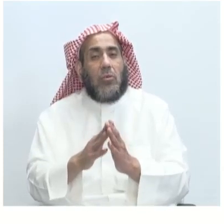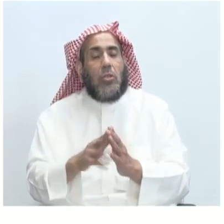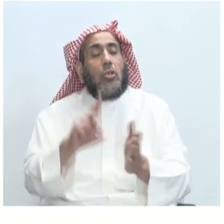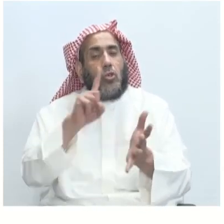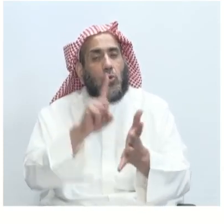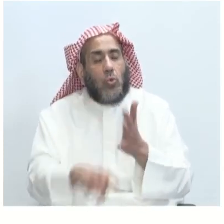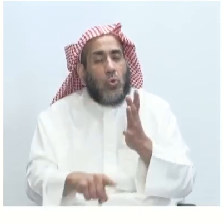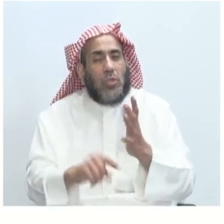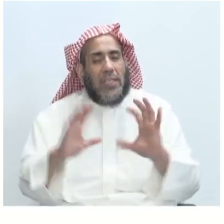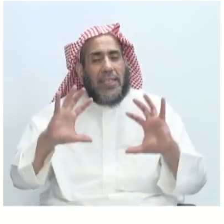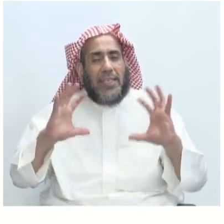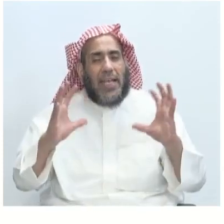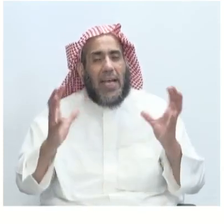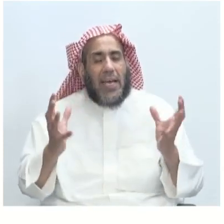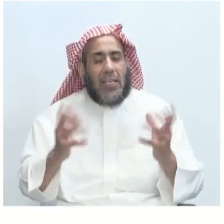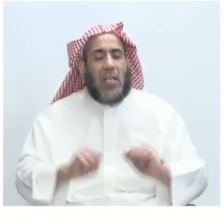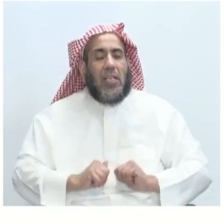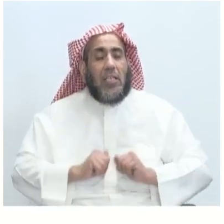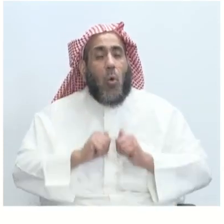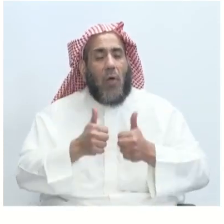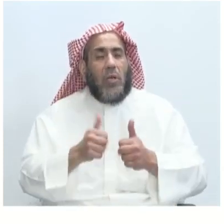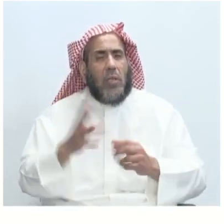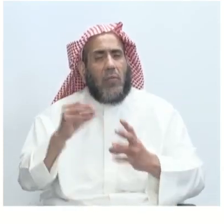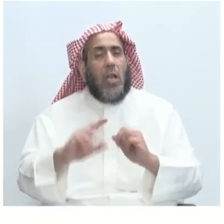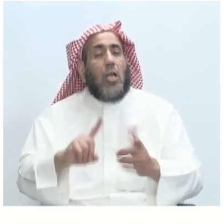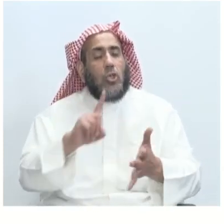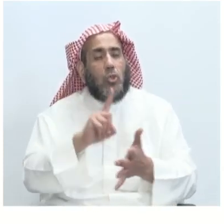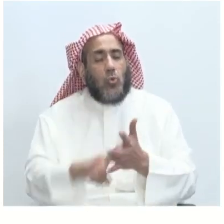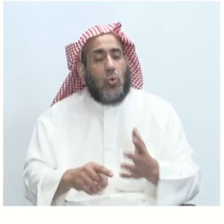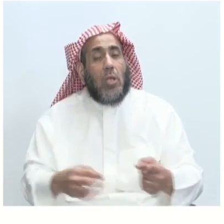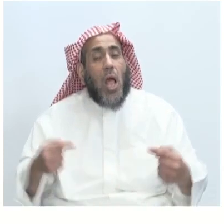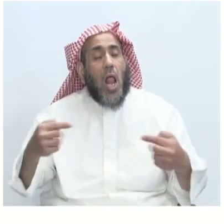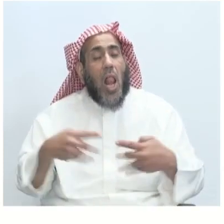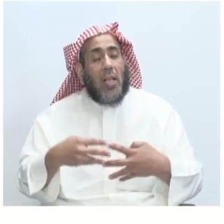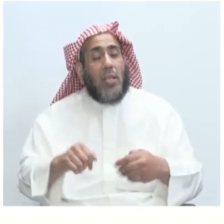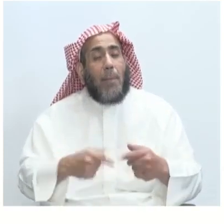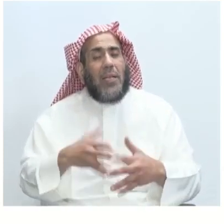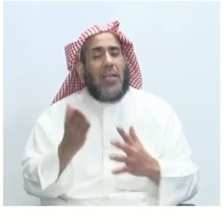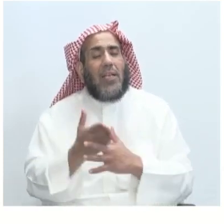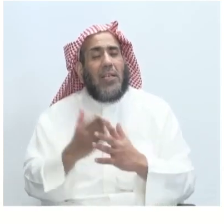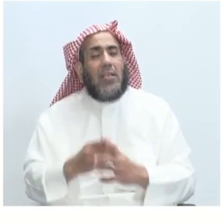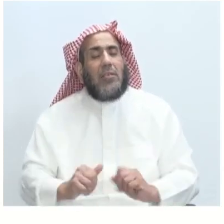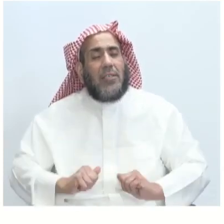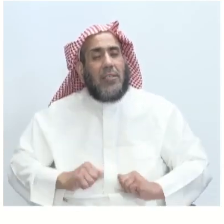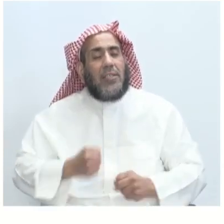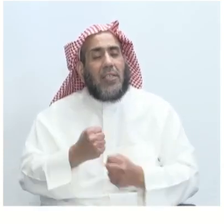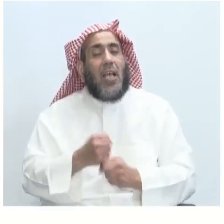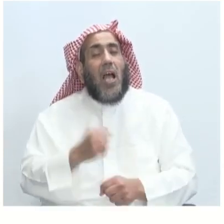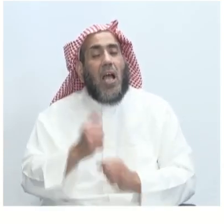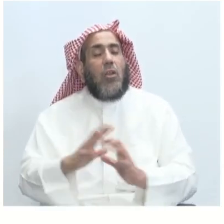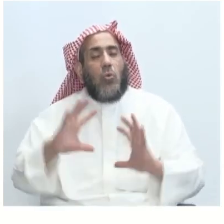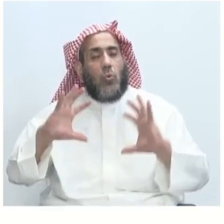شروط اداره الدوافع نتعرف على الشروط التي من خلالها نستطيع ان